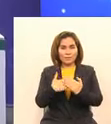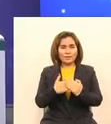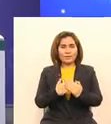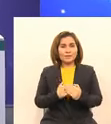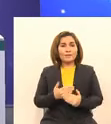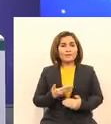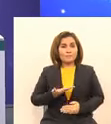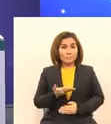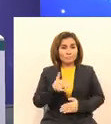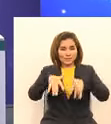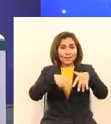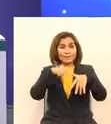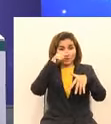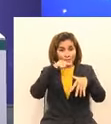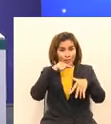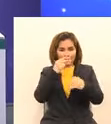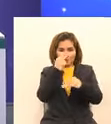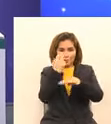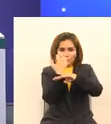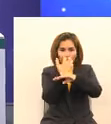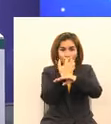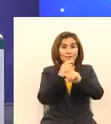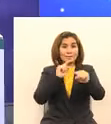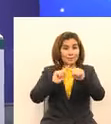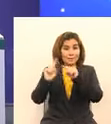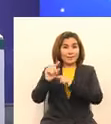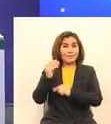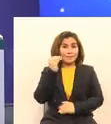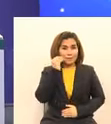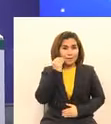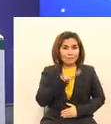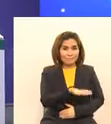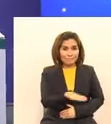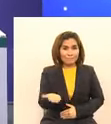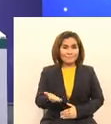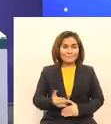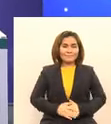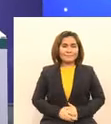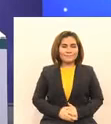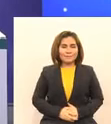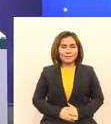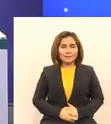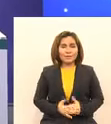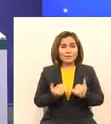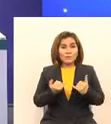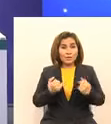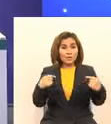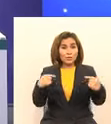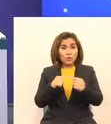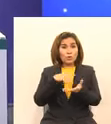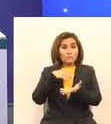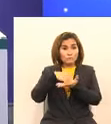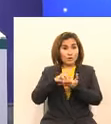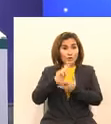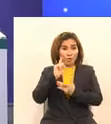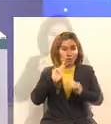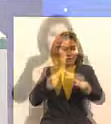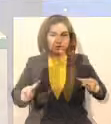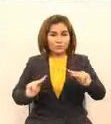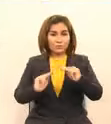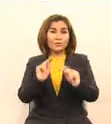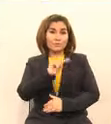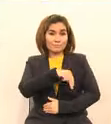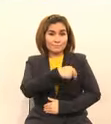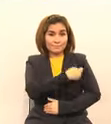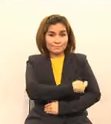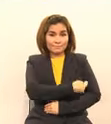ยที่รับชมรับฟังอยู่ทางบ้านนะครับทางช่องทางต่างๆนะครับวันนี้เป็นการแถลงข่าวของกระทรวงสาธารณสุ